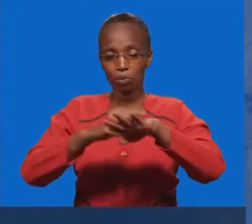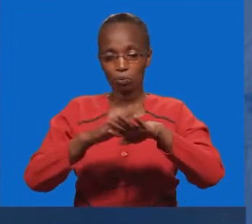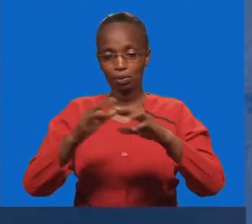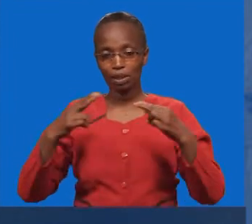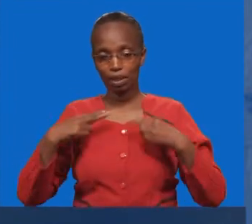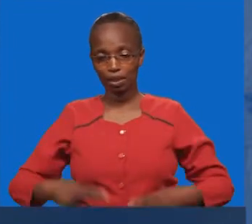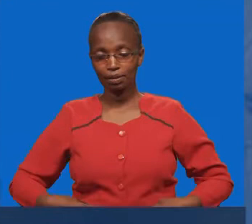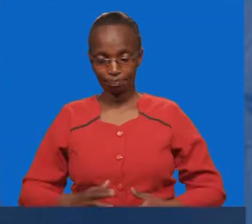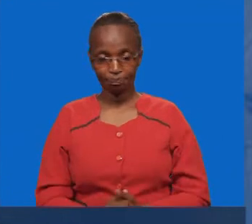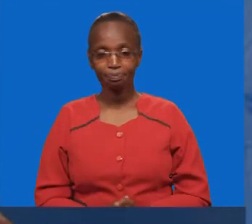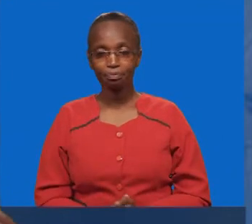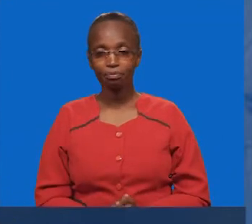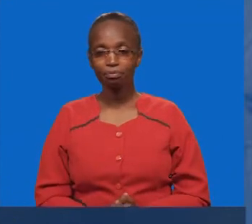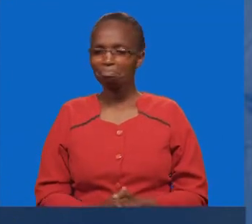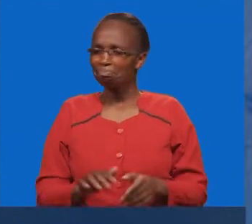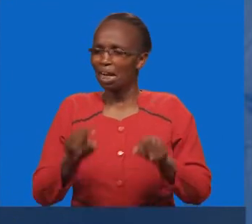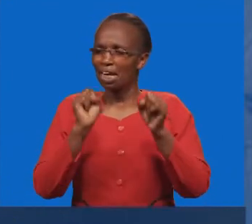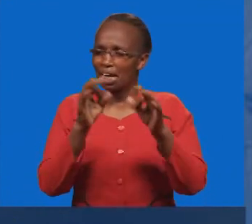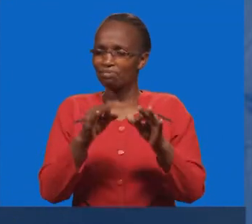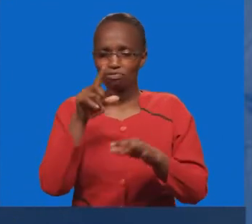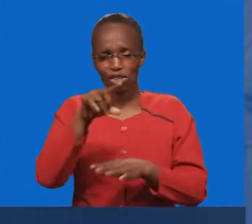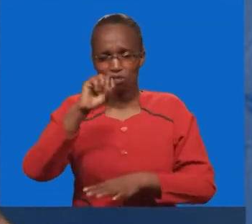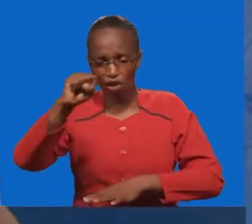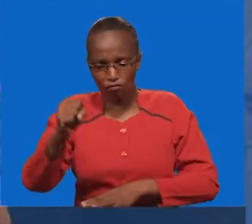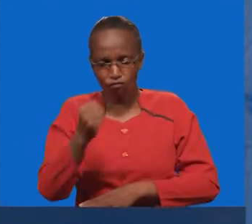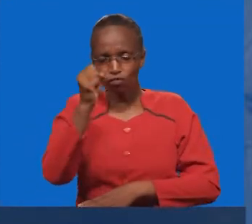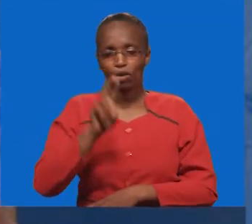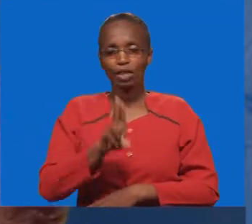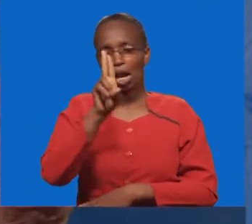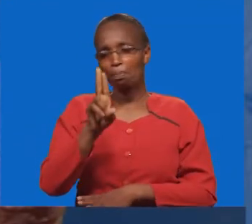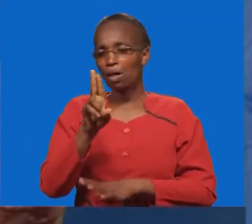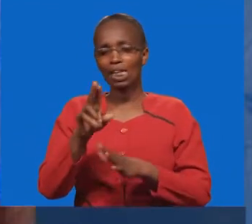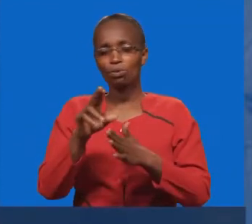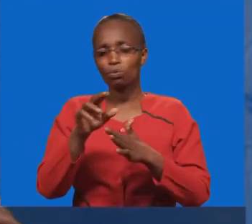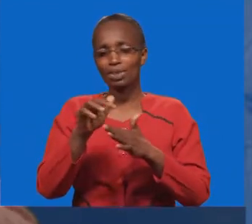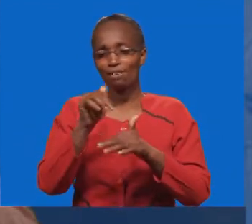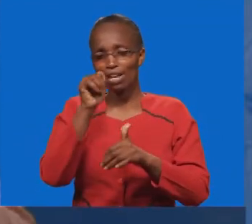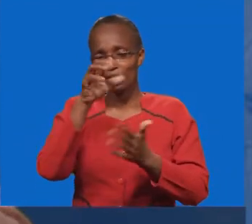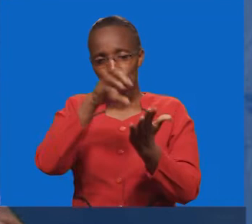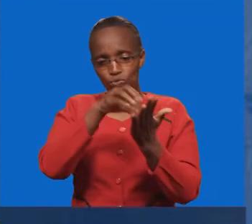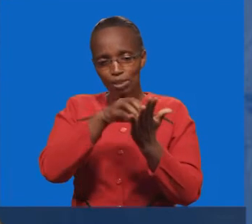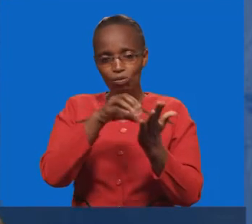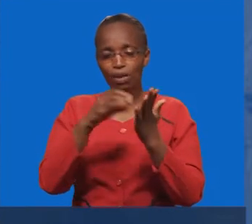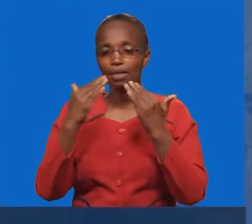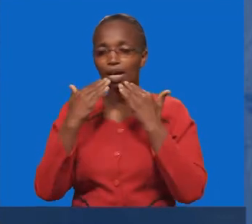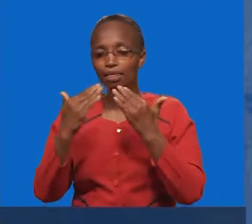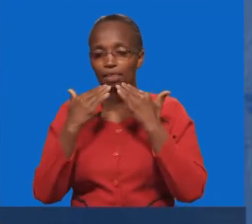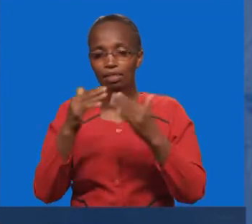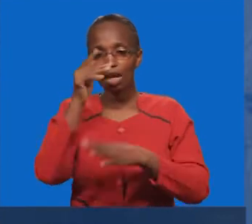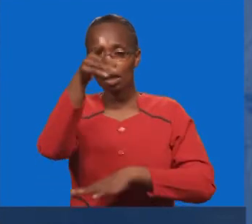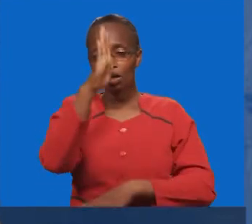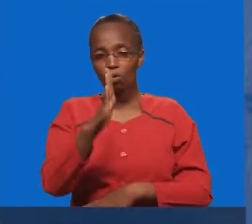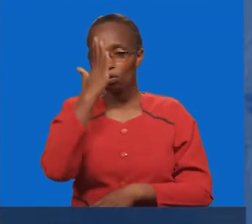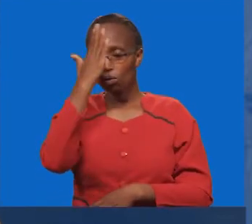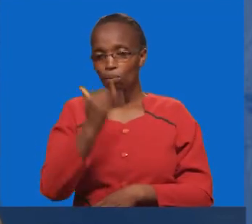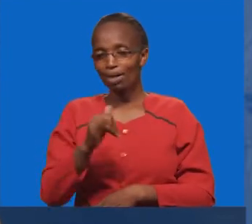tukiwa wazima. Huwa nakwambia ya kwamba hata kama umeamka ukiwa katika hali gani, shukuru Mwenyezi